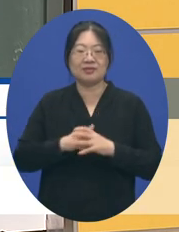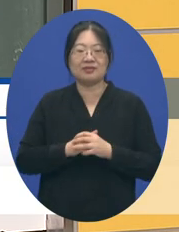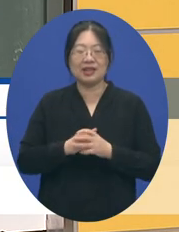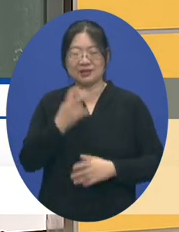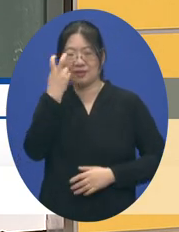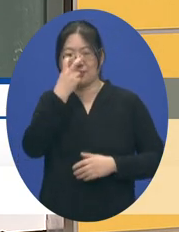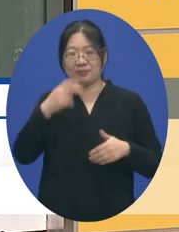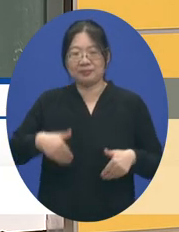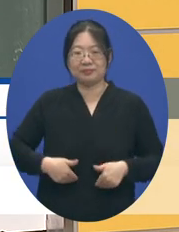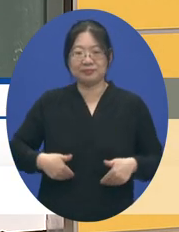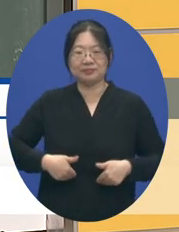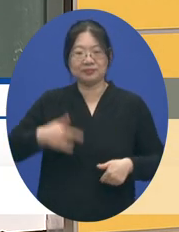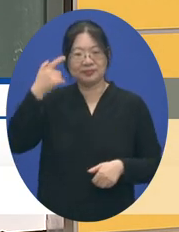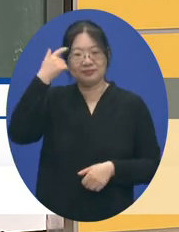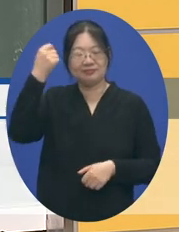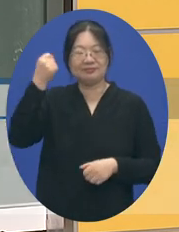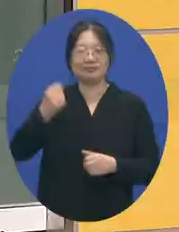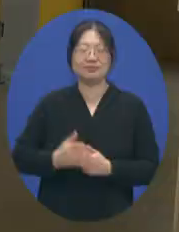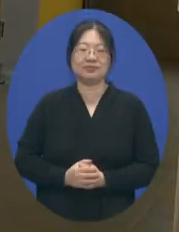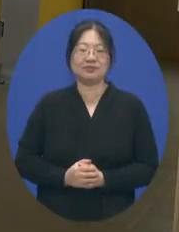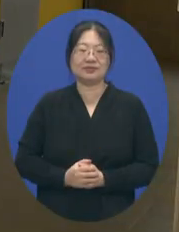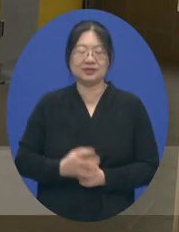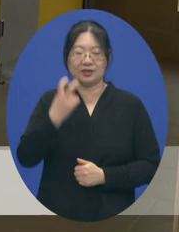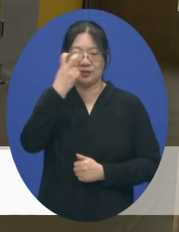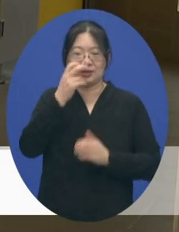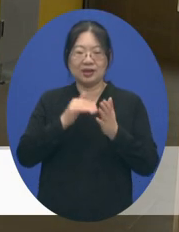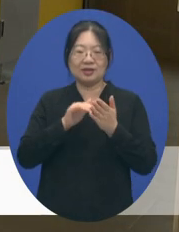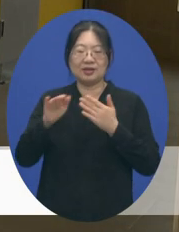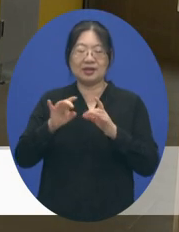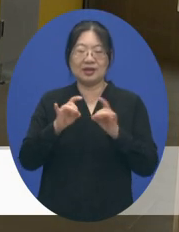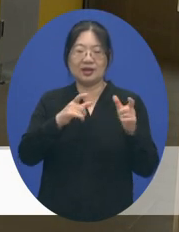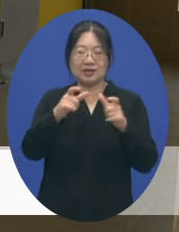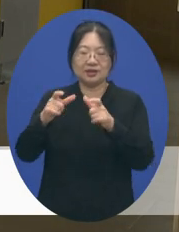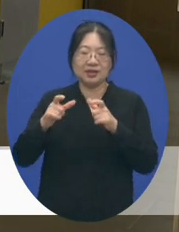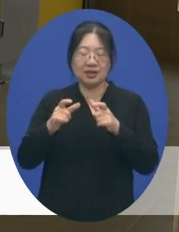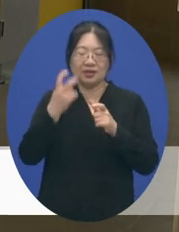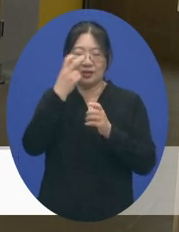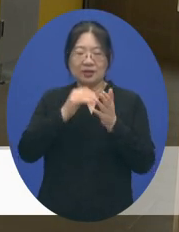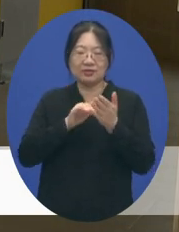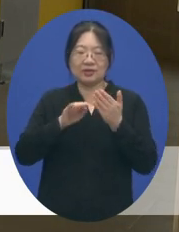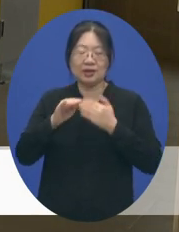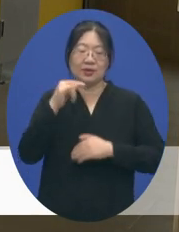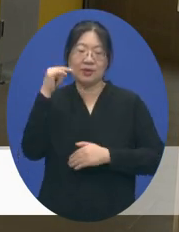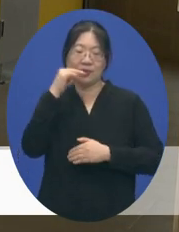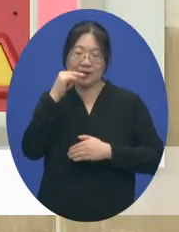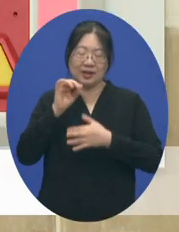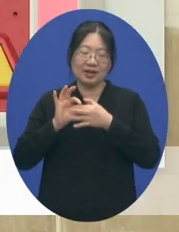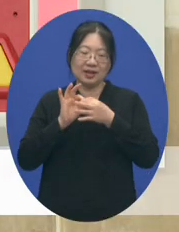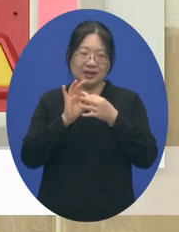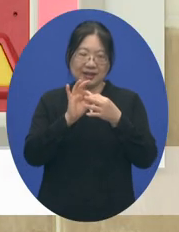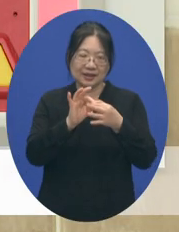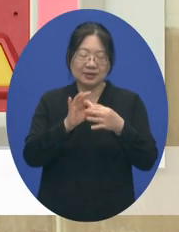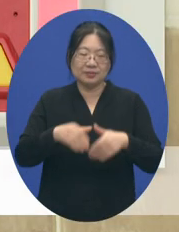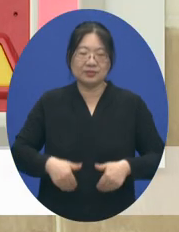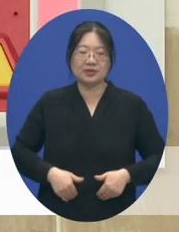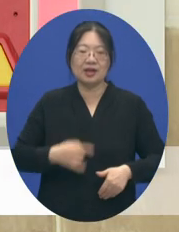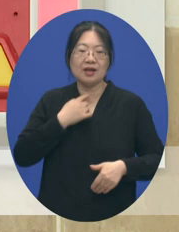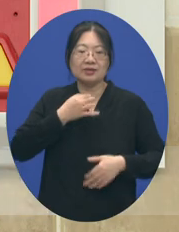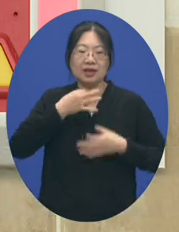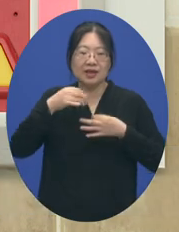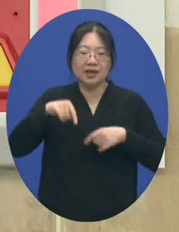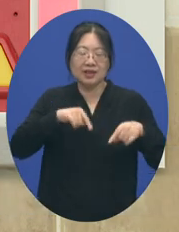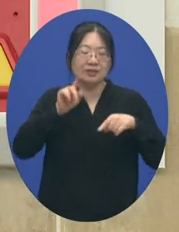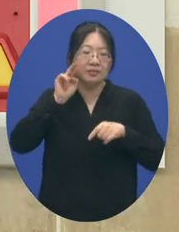돼서 점검이 필요하다고 생각합니다 조사 후 각 시군의 점검을 통한 철저한 유지 관리는 물론 특히